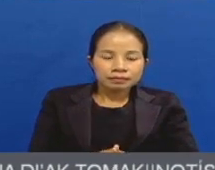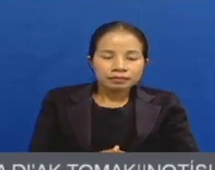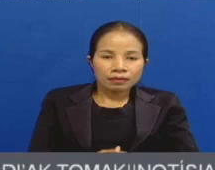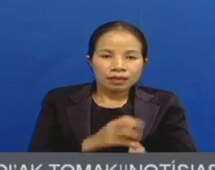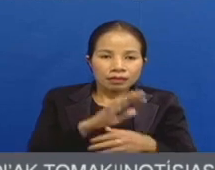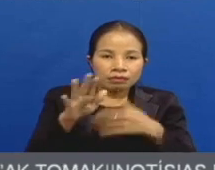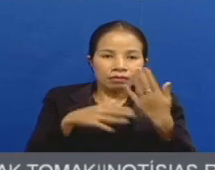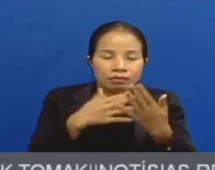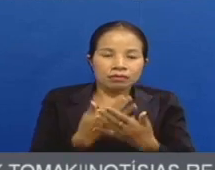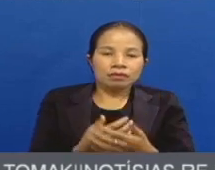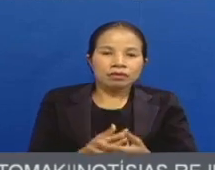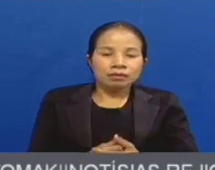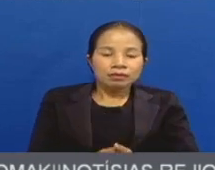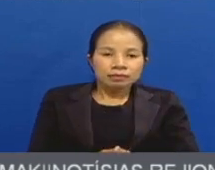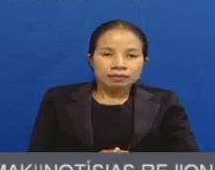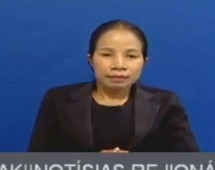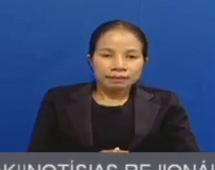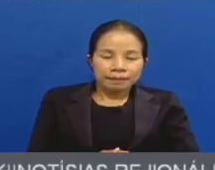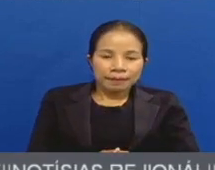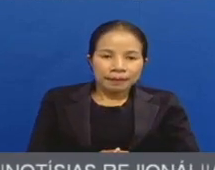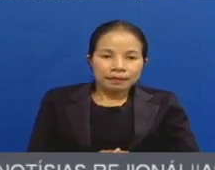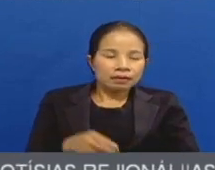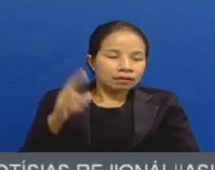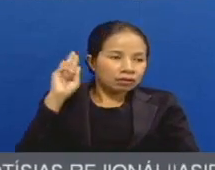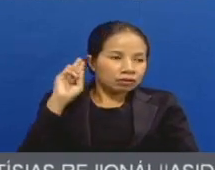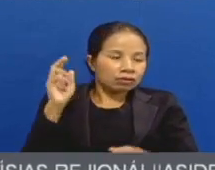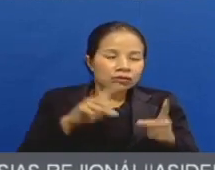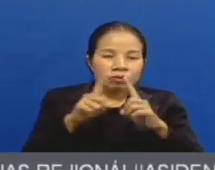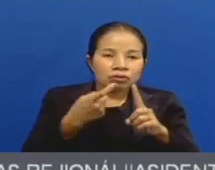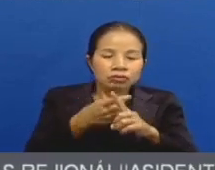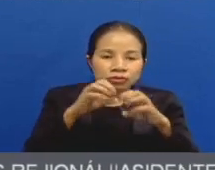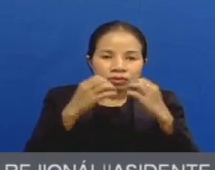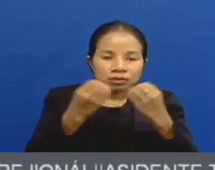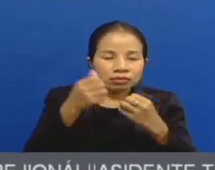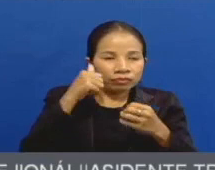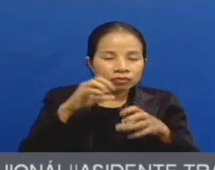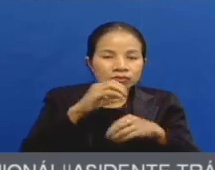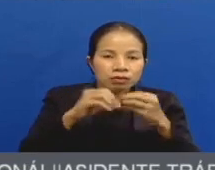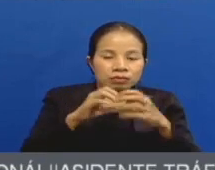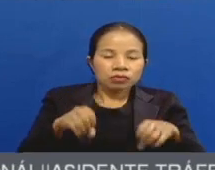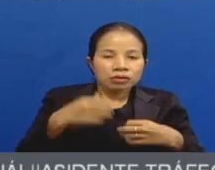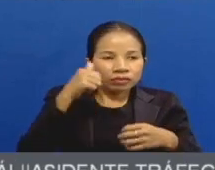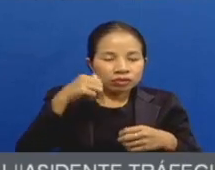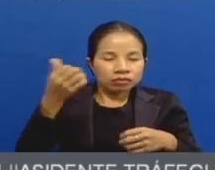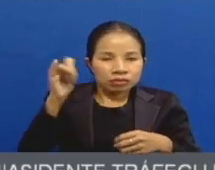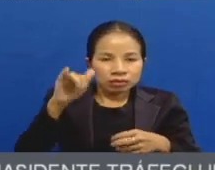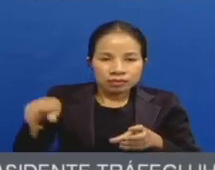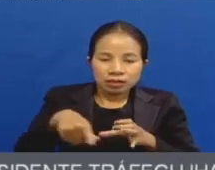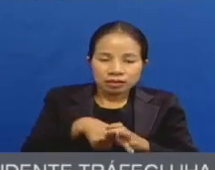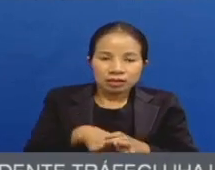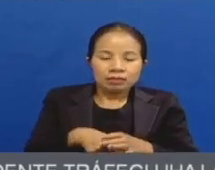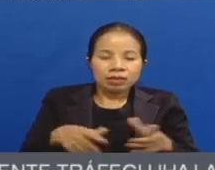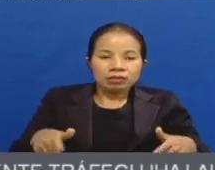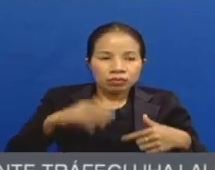kita dari Snow Vinti serah di televisi yang Timor Leste. Ida nema kita ramai explication husir di veto kuna bangsa veto sila tu partisipa iya